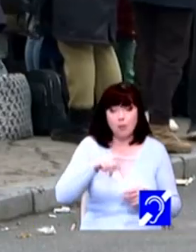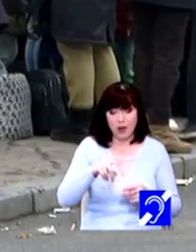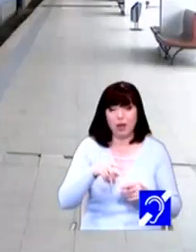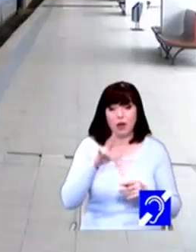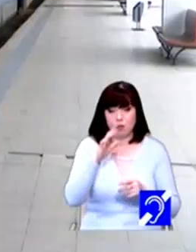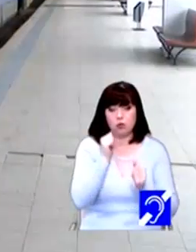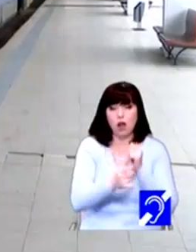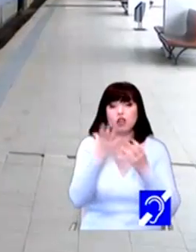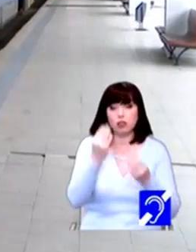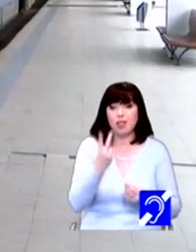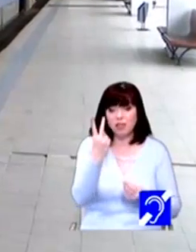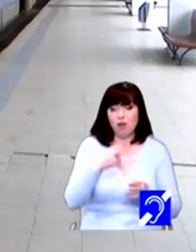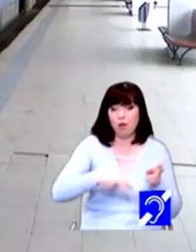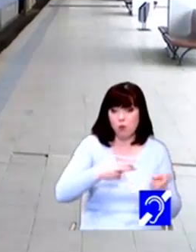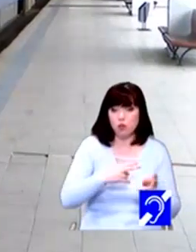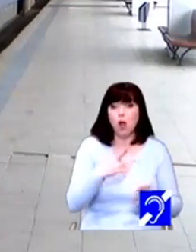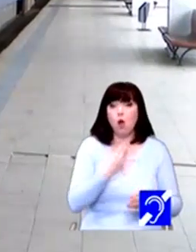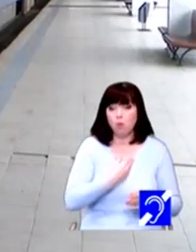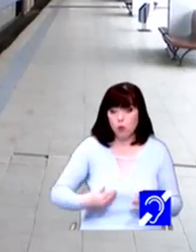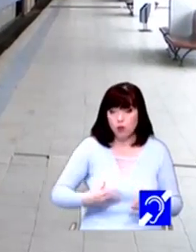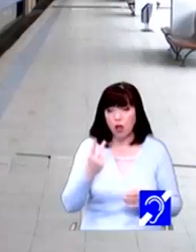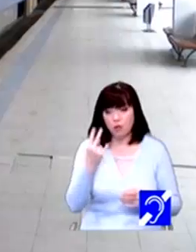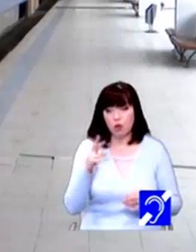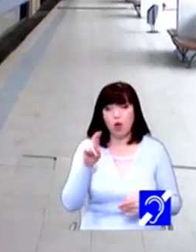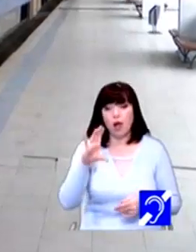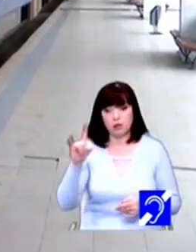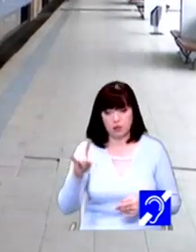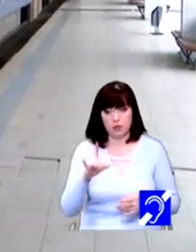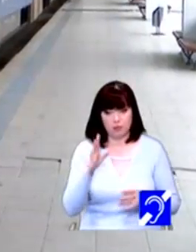pleca zilnic de la Chișinău, unul spre București și altul spre Iași.